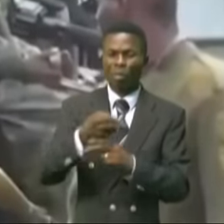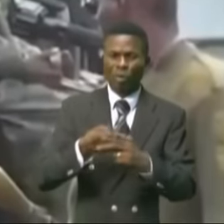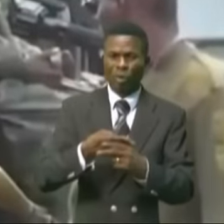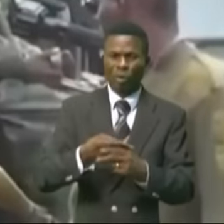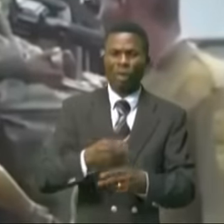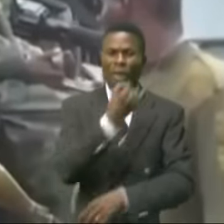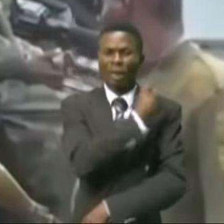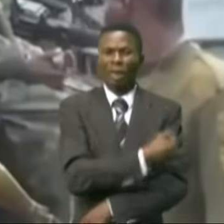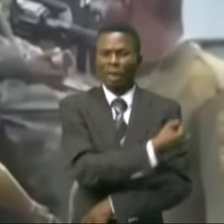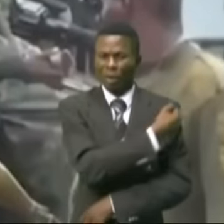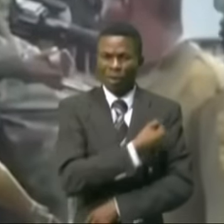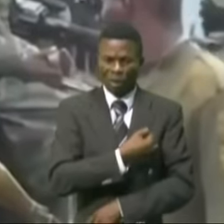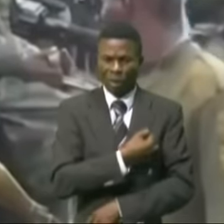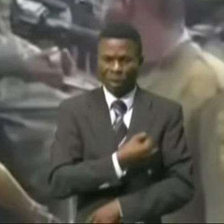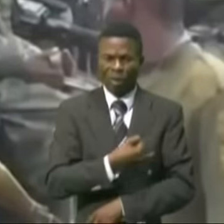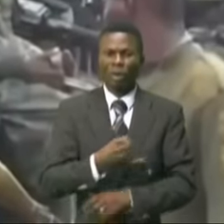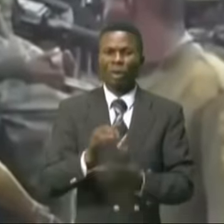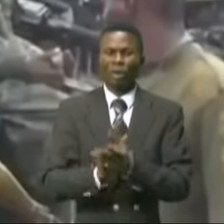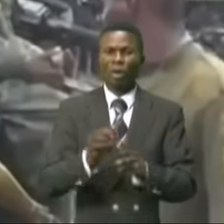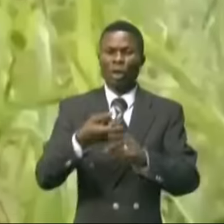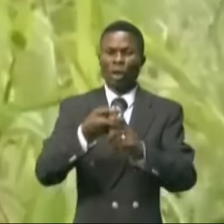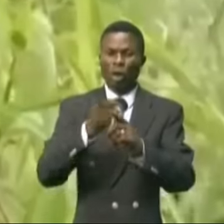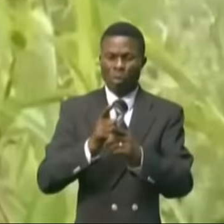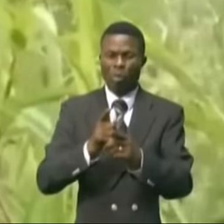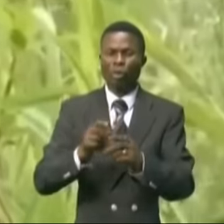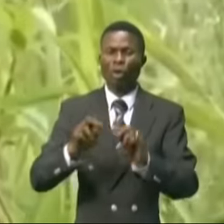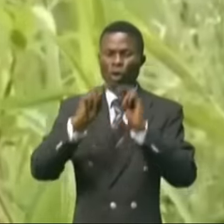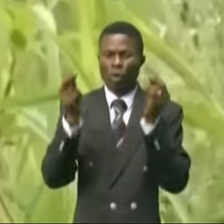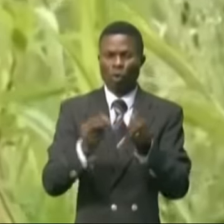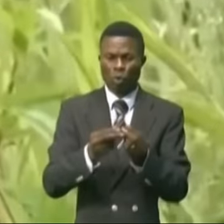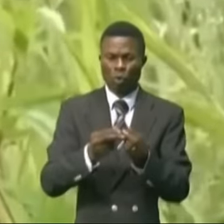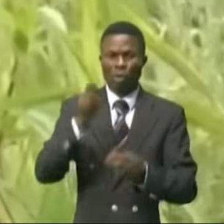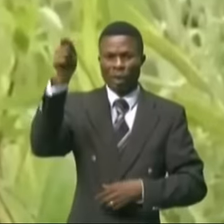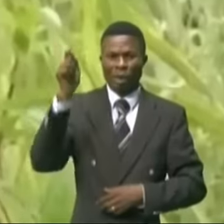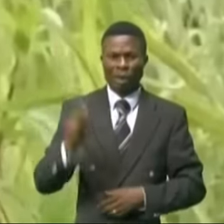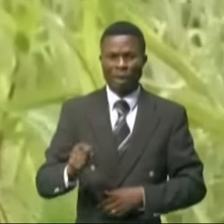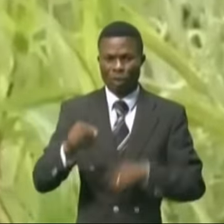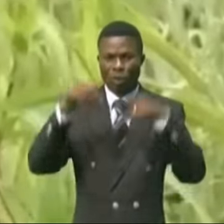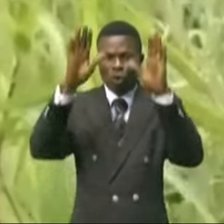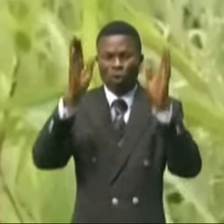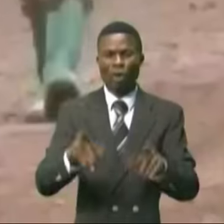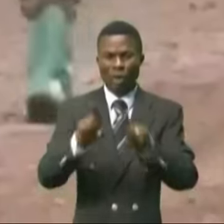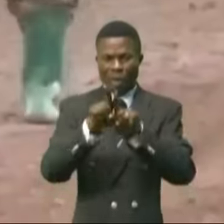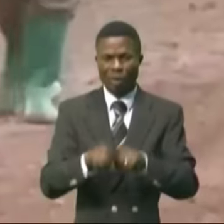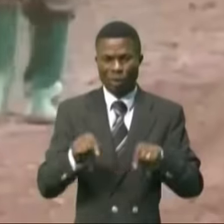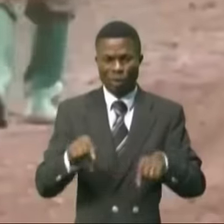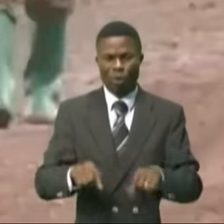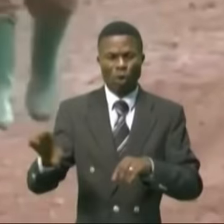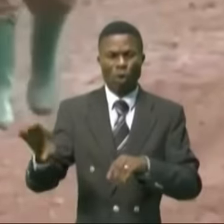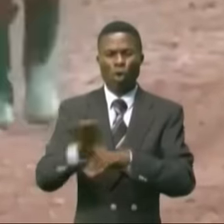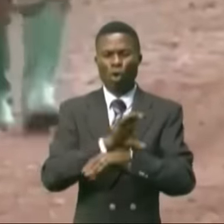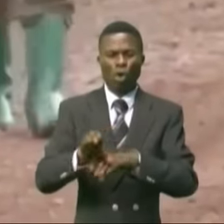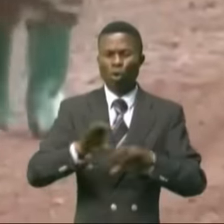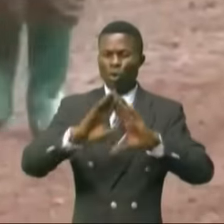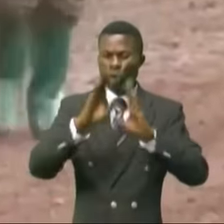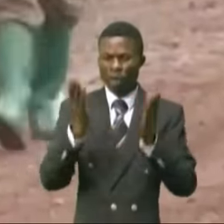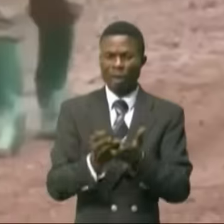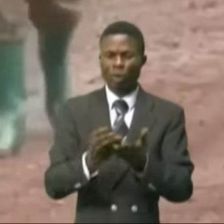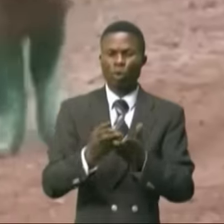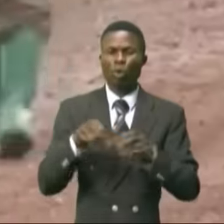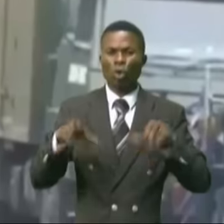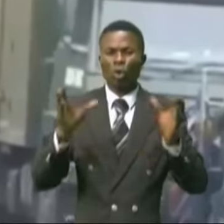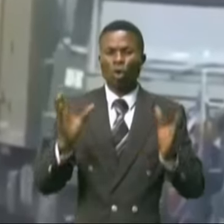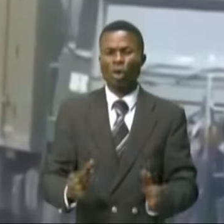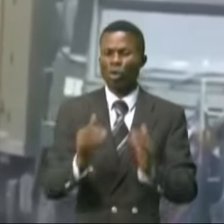Ituri, orchestrée par les groupes armés locaux et étrangers, préoccupe au plus haut point tout Congolais épris de paix